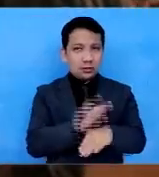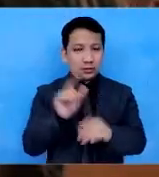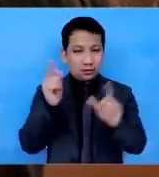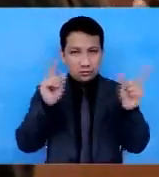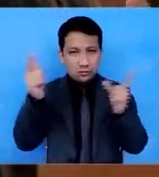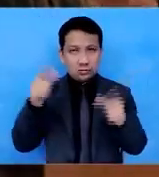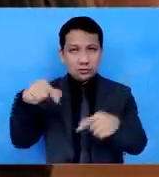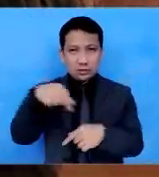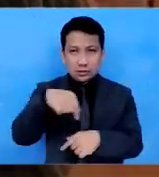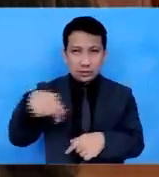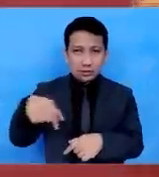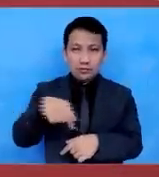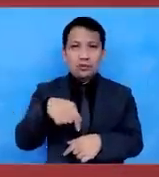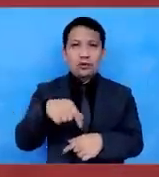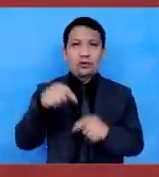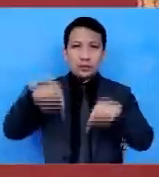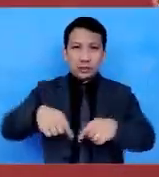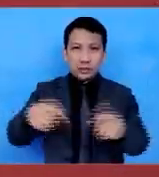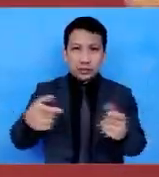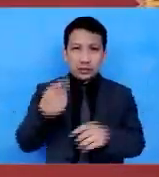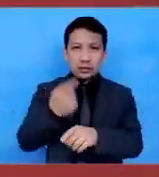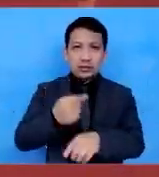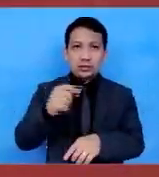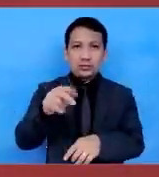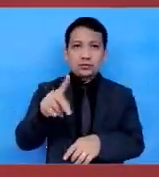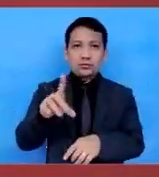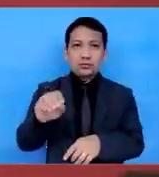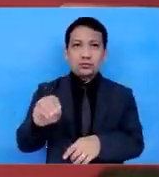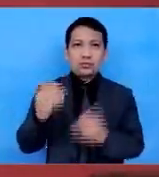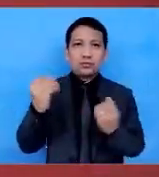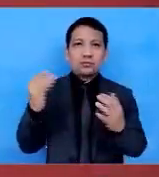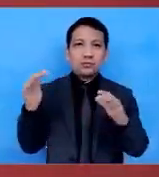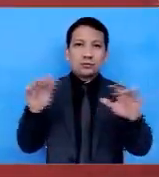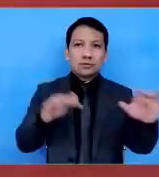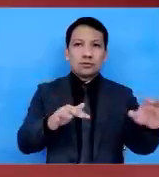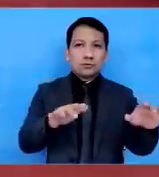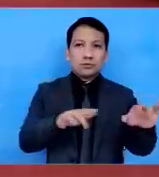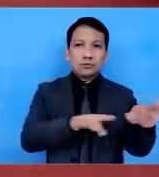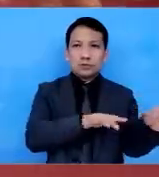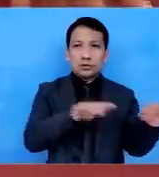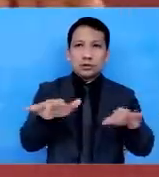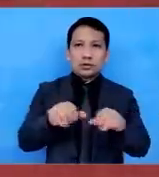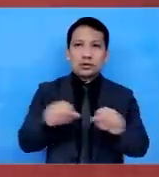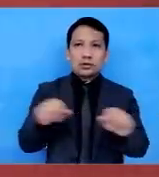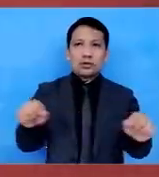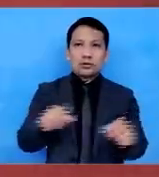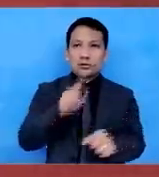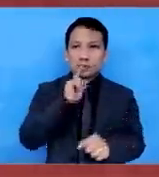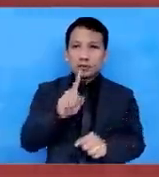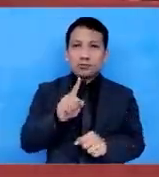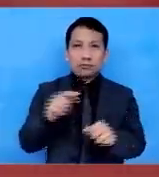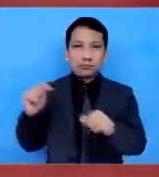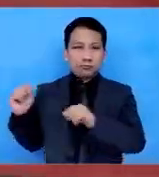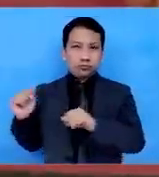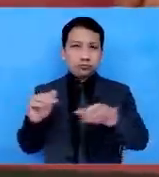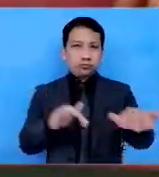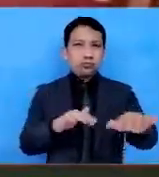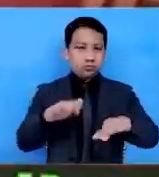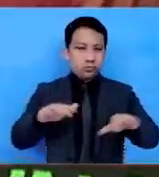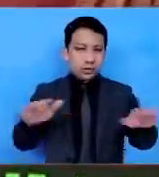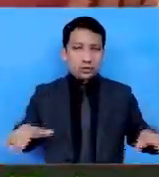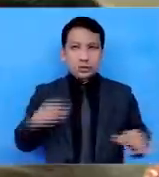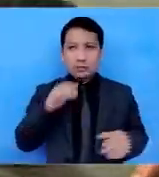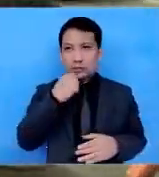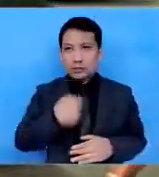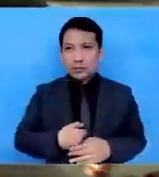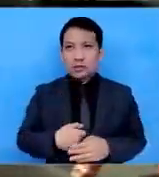Quiapo, syempre hanggang dito sa Tondo, libo-libo nga yung fans na dumagsak sa kalsada. Literal, nagtatakbuhan sila. Bata, matanda,